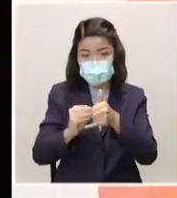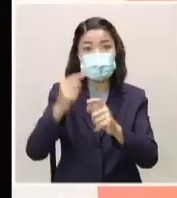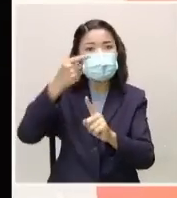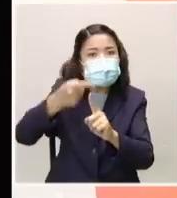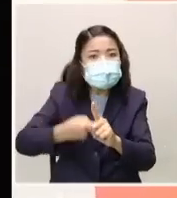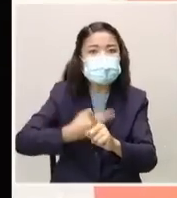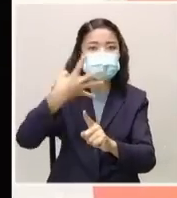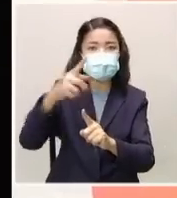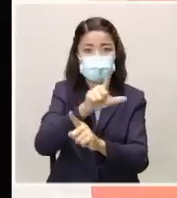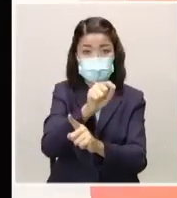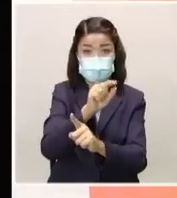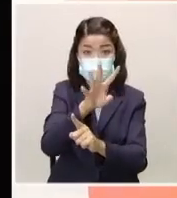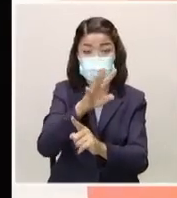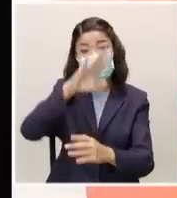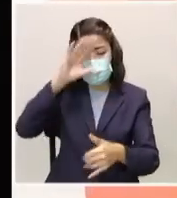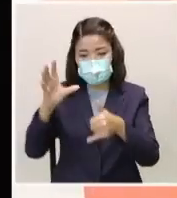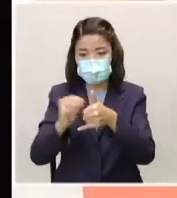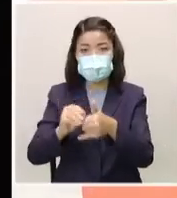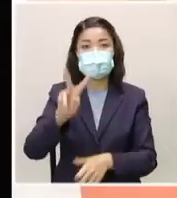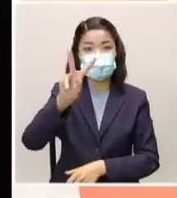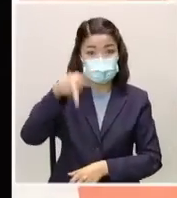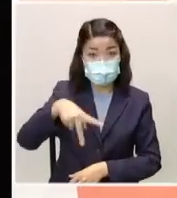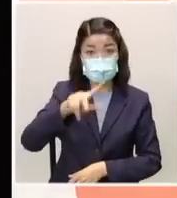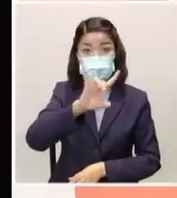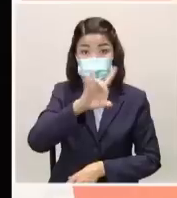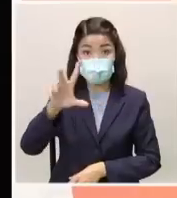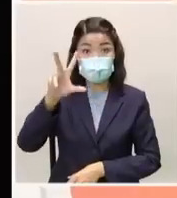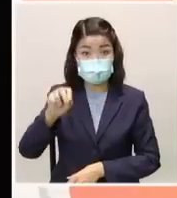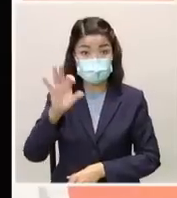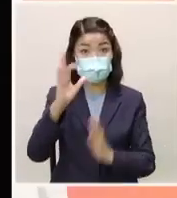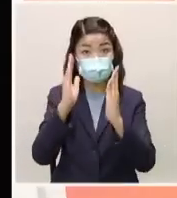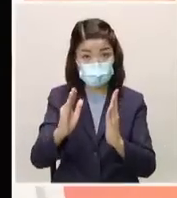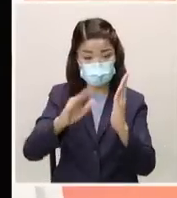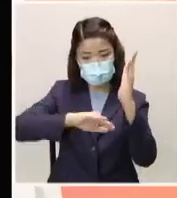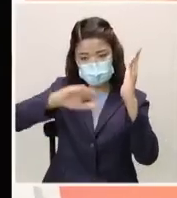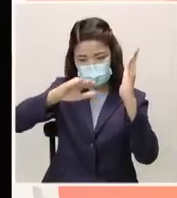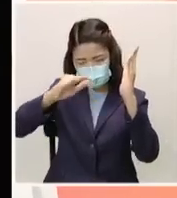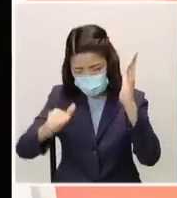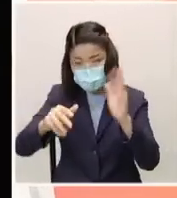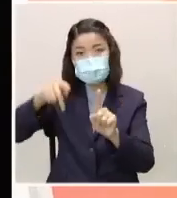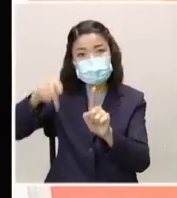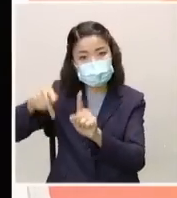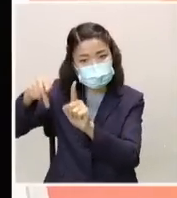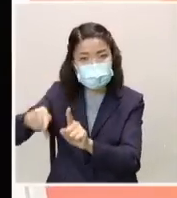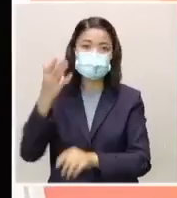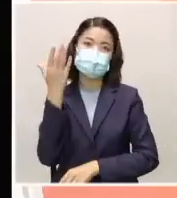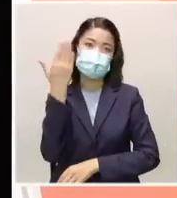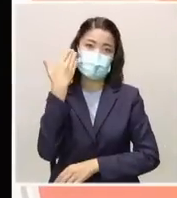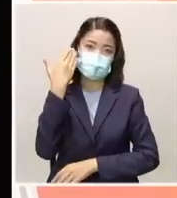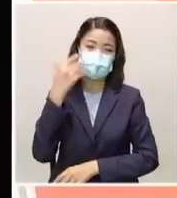ษายนติดเชื้อ 2,839 รายจากนั้นจำนวนลดลงมาอยู่ที่หลัก 1,000 เมื่อวานนี้นะ